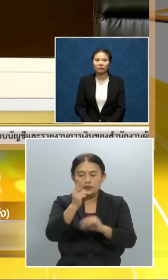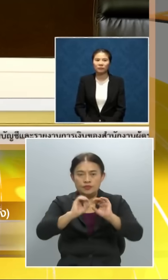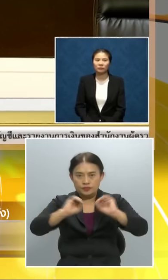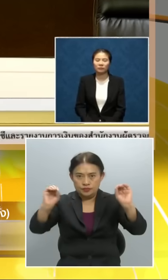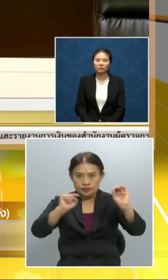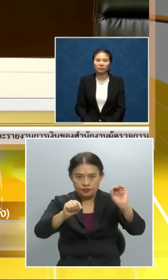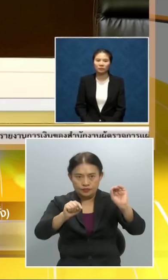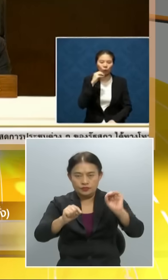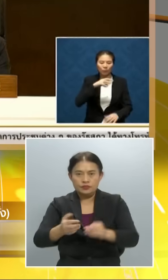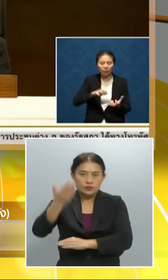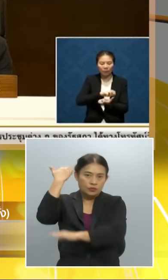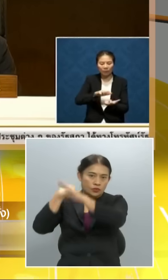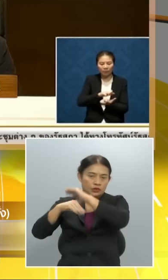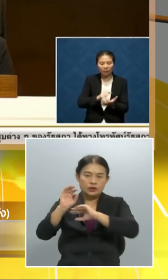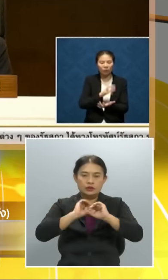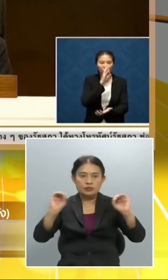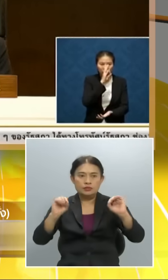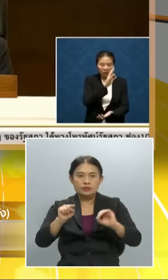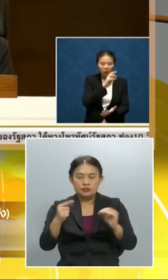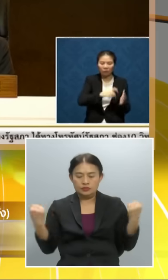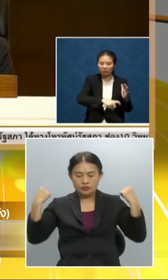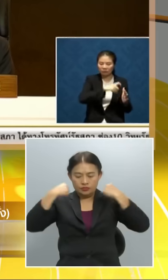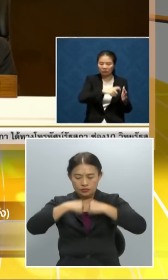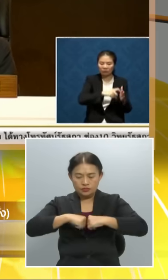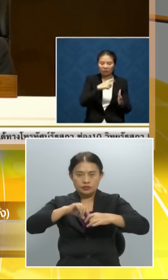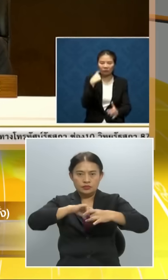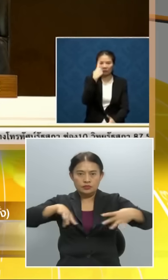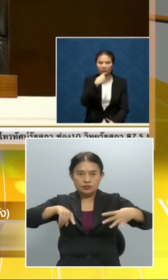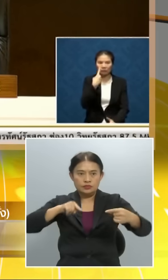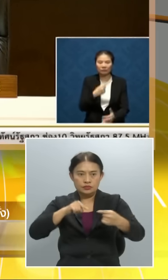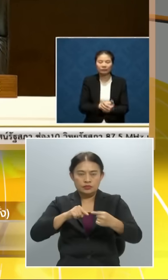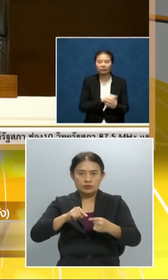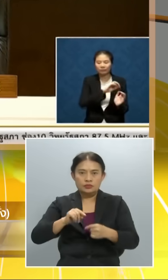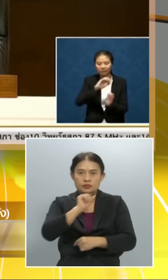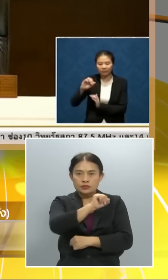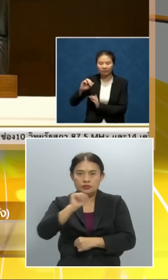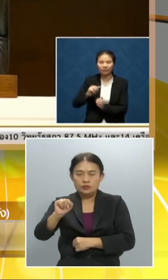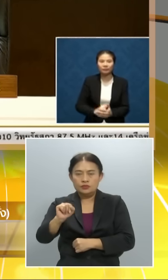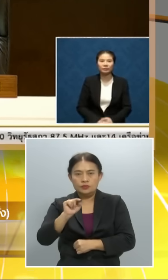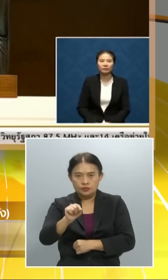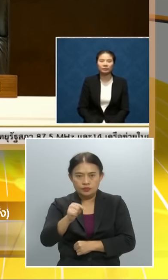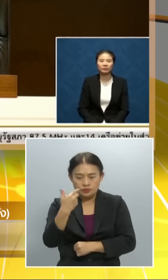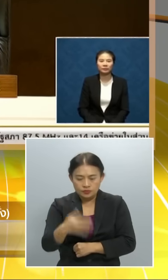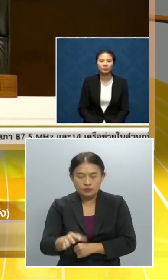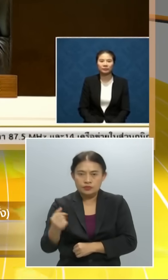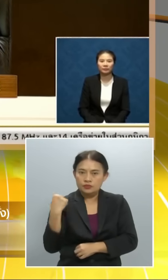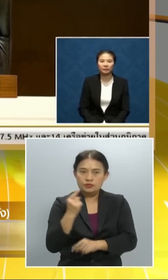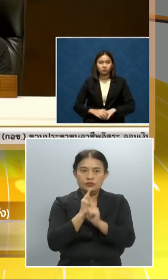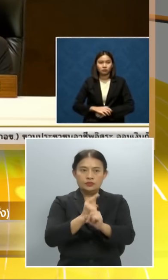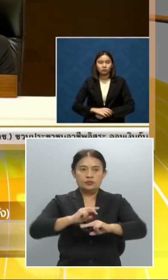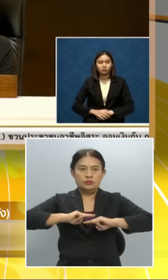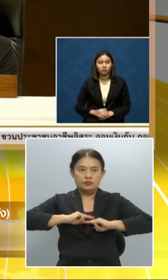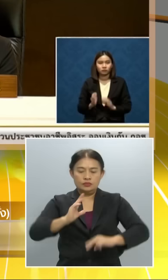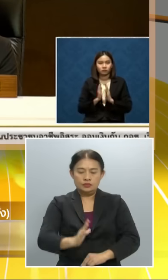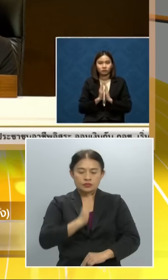ในประวัติศาสตร์ล่าสุดแต่งกายไม่เหมาะสมเป็นเรื่องจนกระทั่งส.สประท้วงประชาชนพิพากษ์วิจารณ์ใช้อำนาจตามอำเภอใจไม่ให้